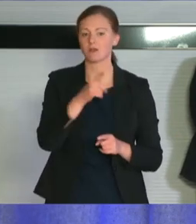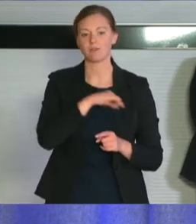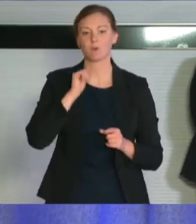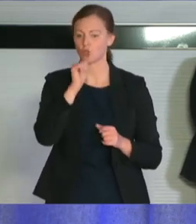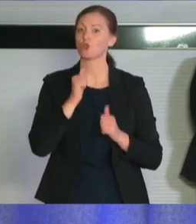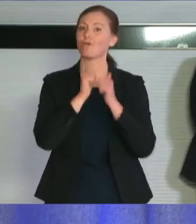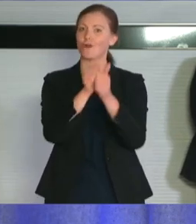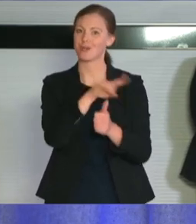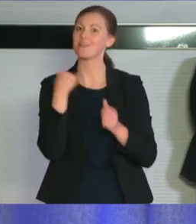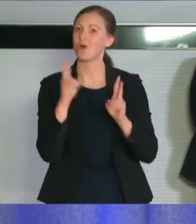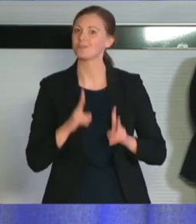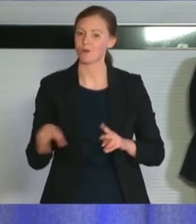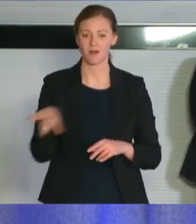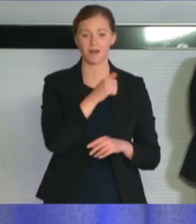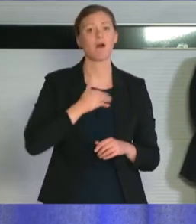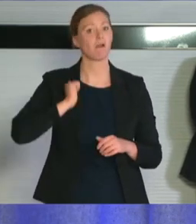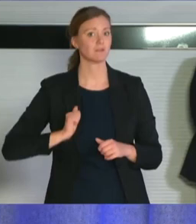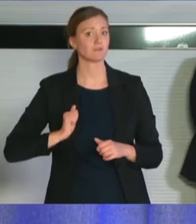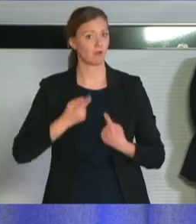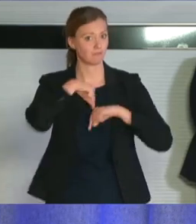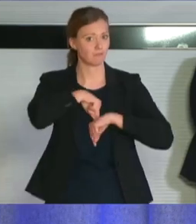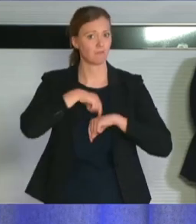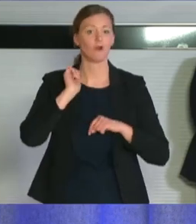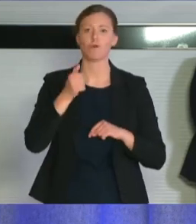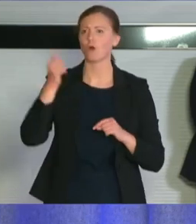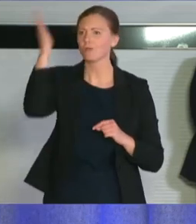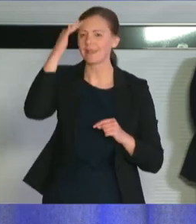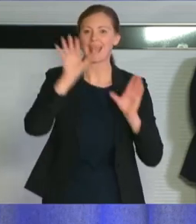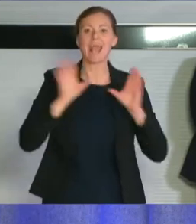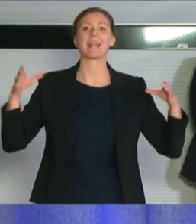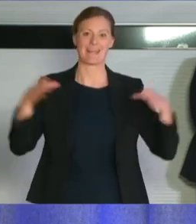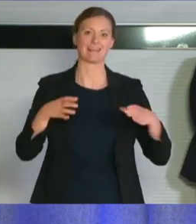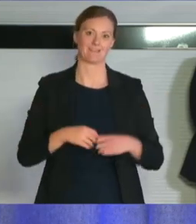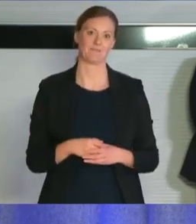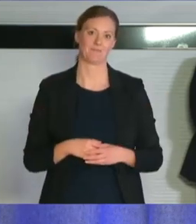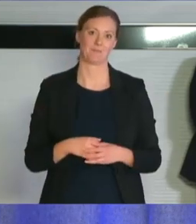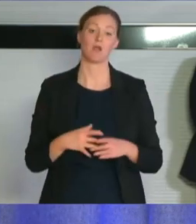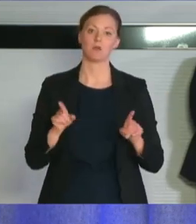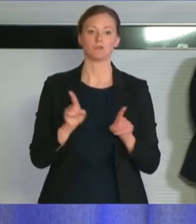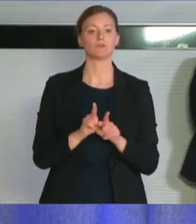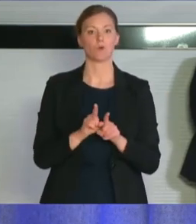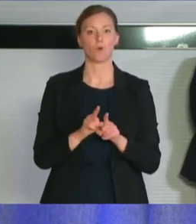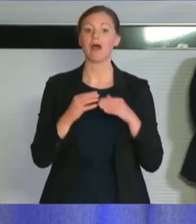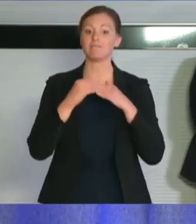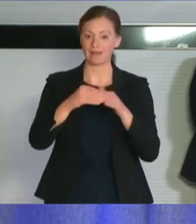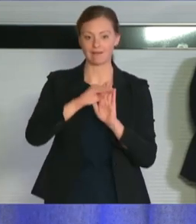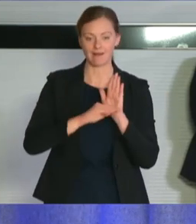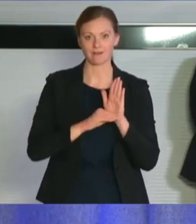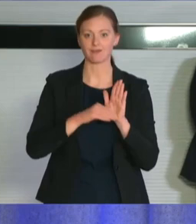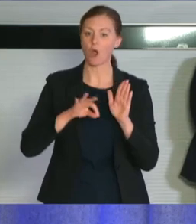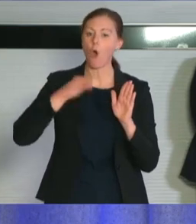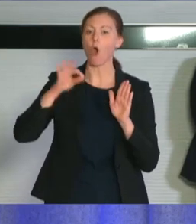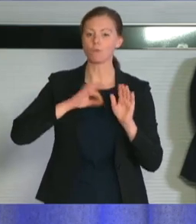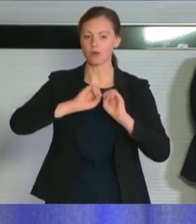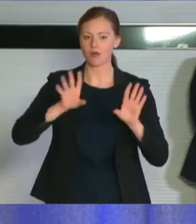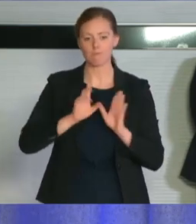vi har alle et ansvar for å tenke helhet opp i dette. Så den veilederen håper jeg vi har på